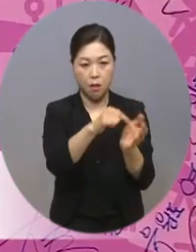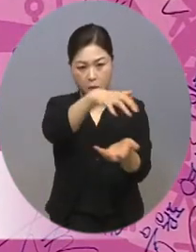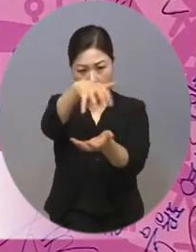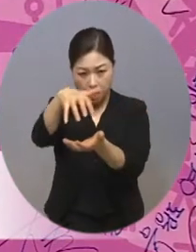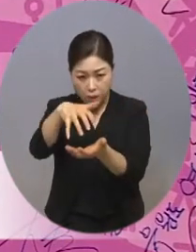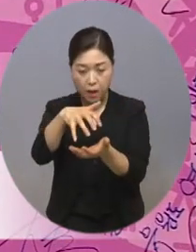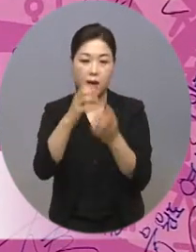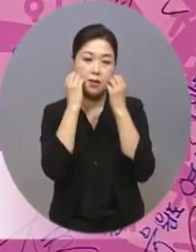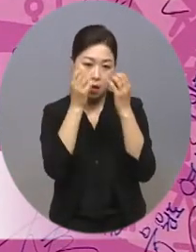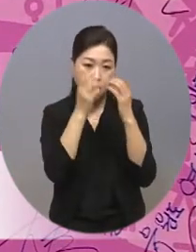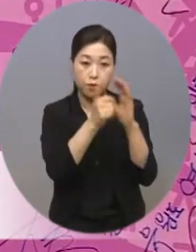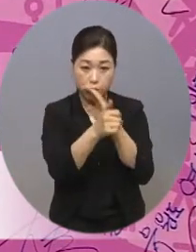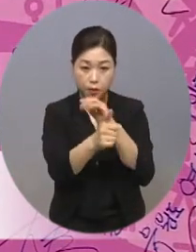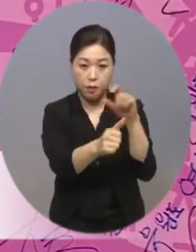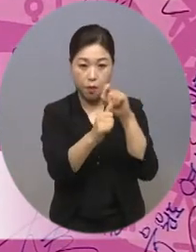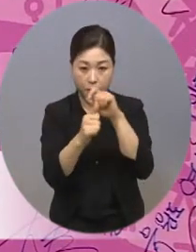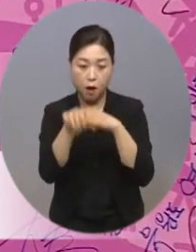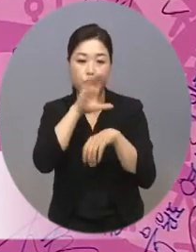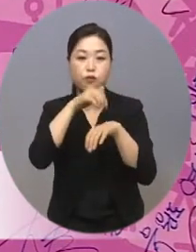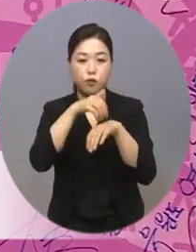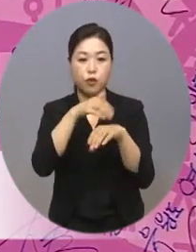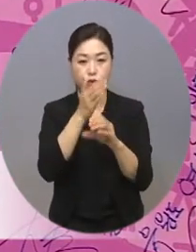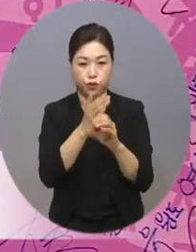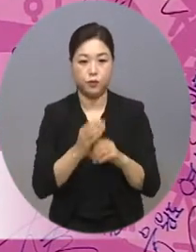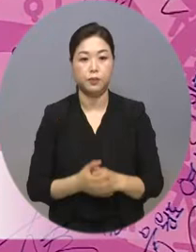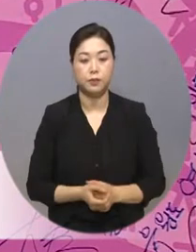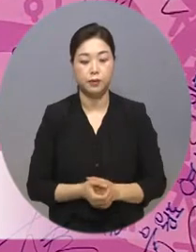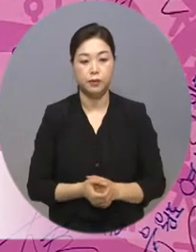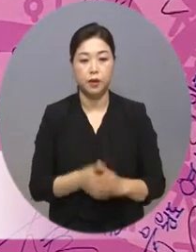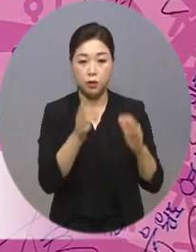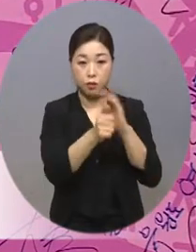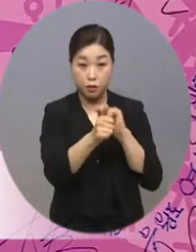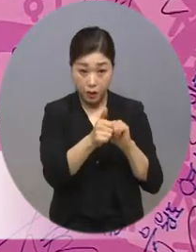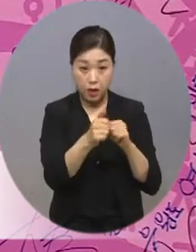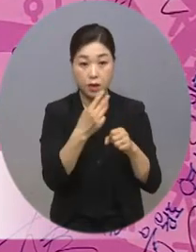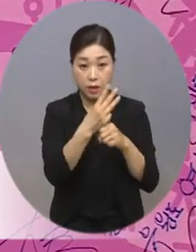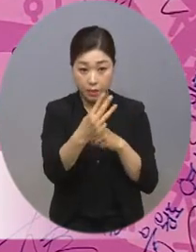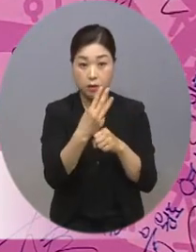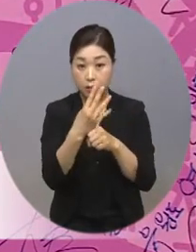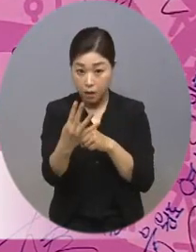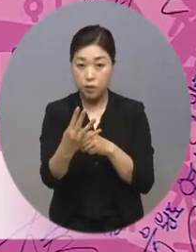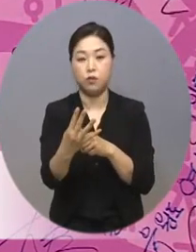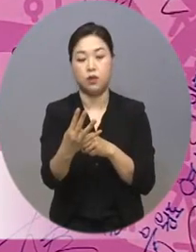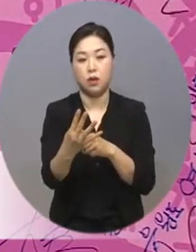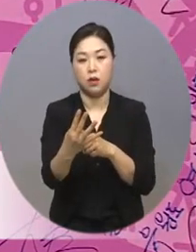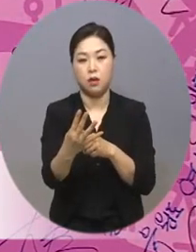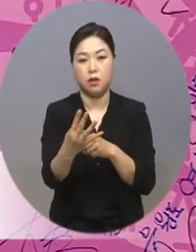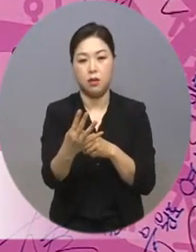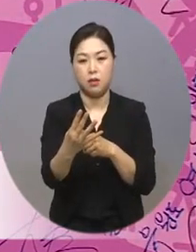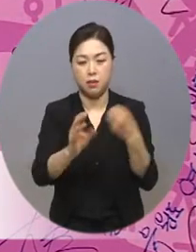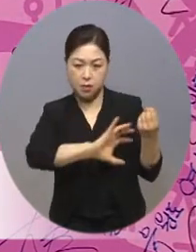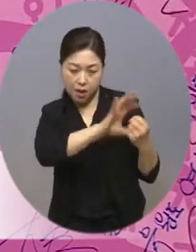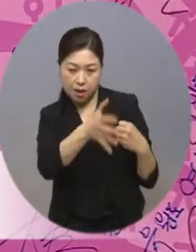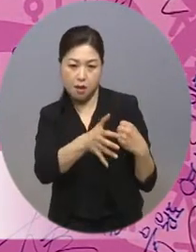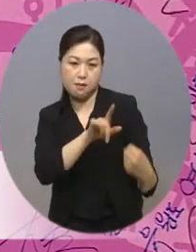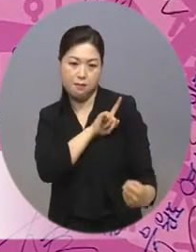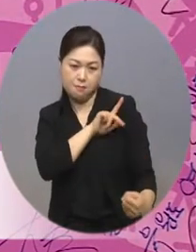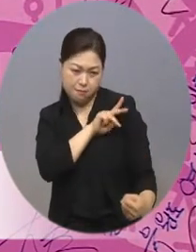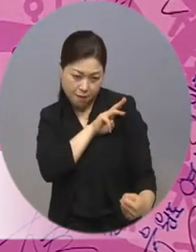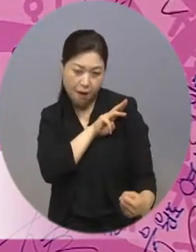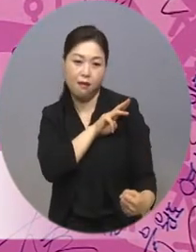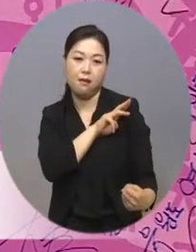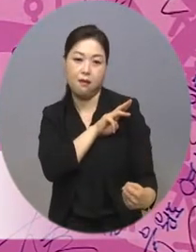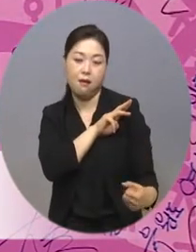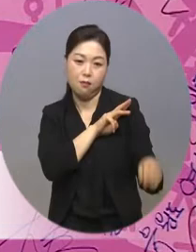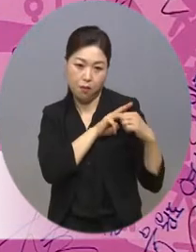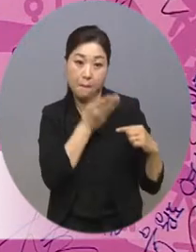많이 지금 뽑아서 지금 훈련을 시키고 있습니다. 그 선수들이 3년 후, 4년 후에는 분명히 그 월드랭킹에 들어갈 수